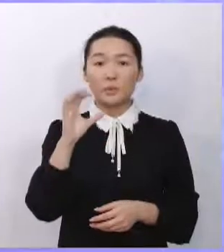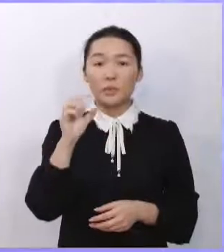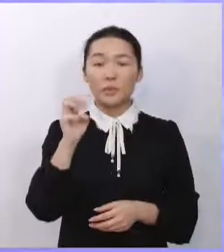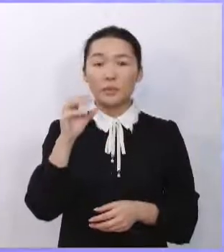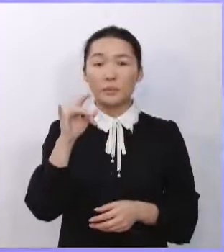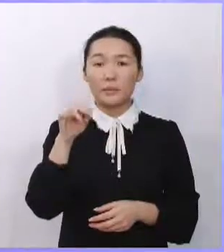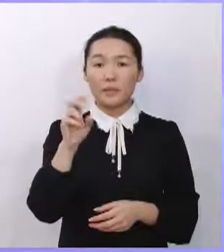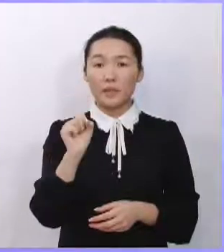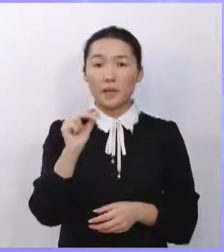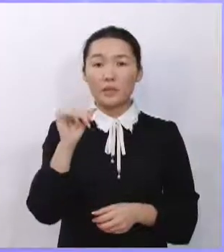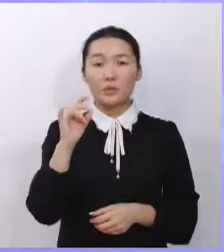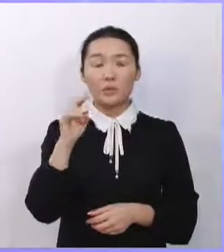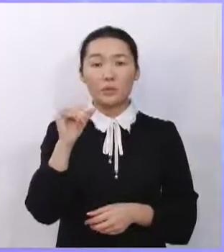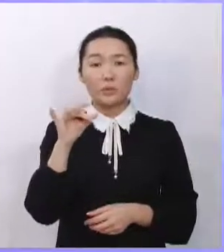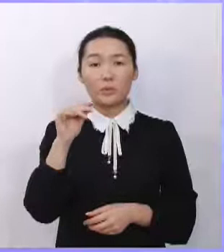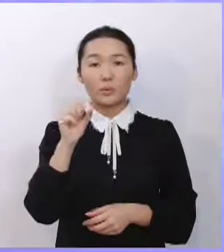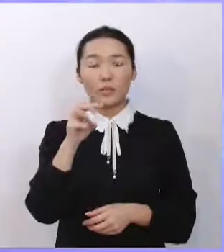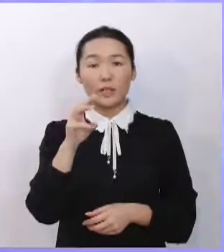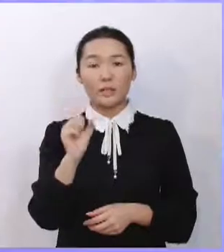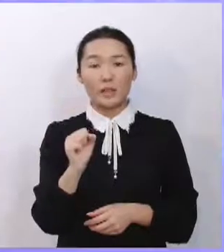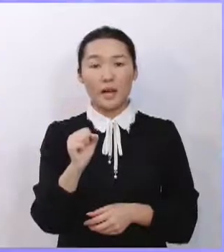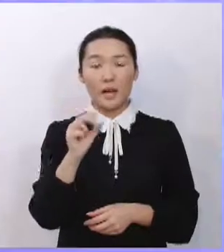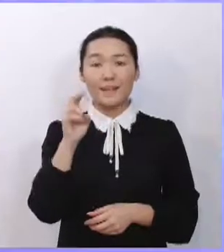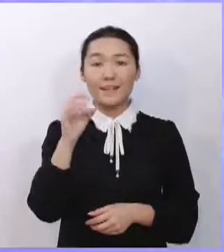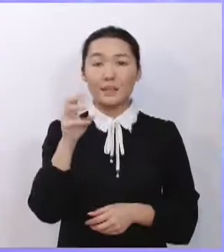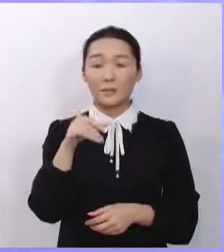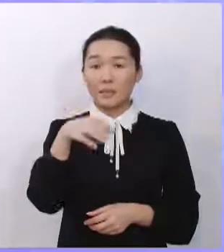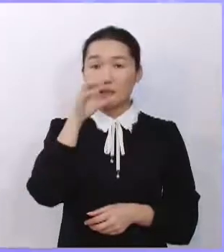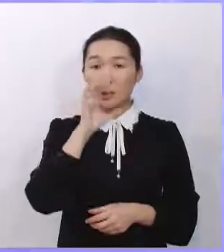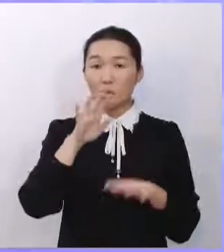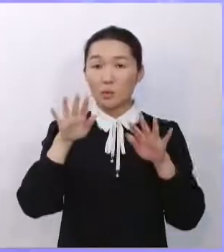Суусамырда, чуңкурчакта кымыз ичүү жайлары бар.